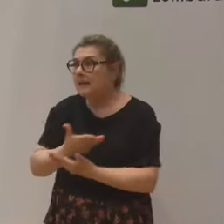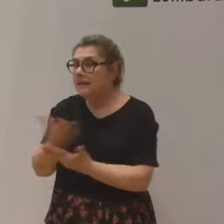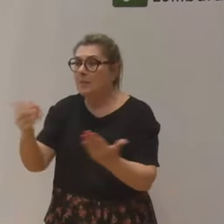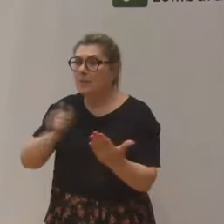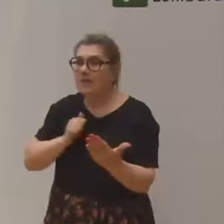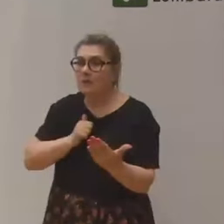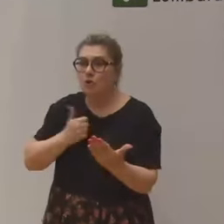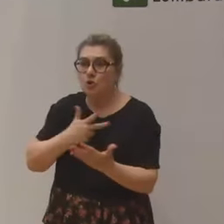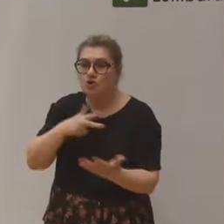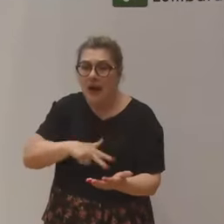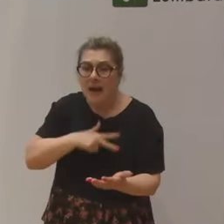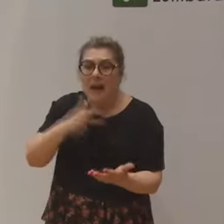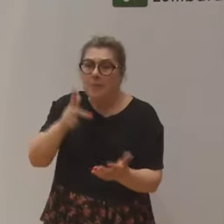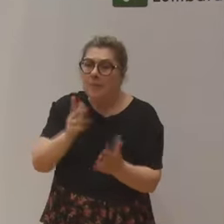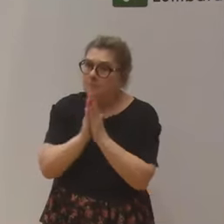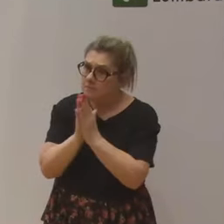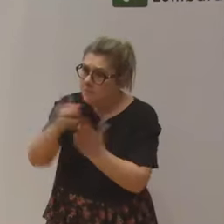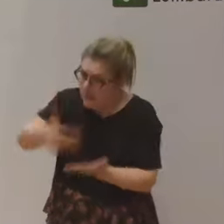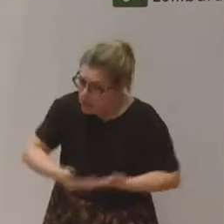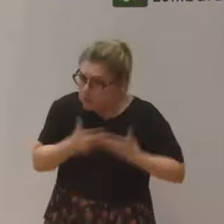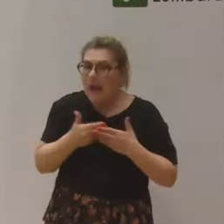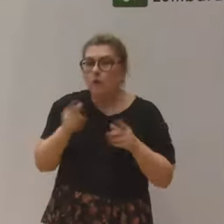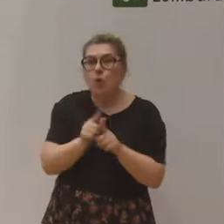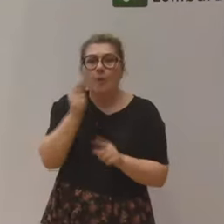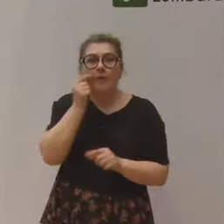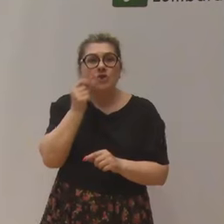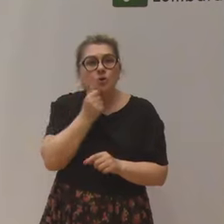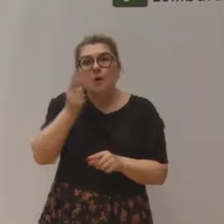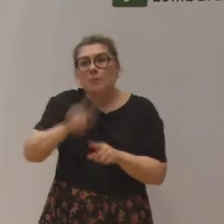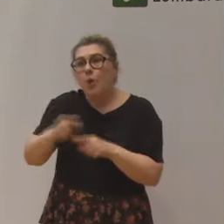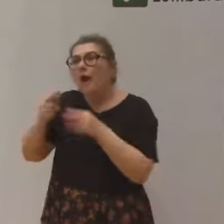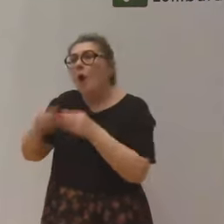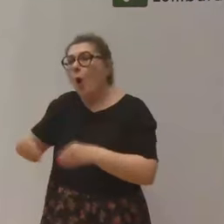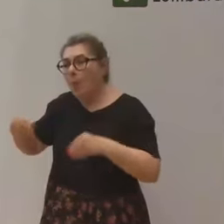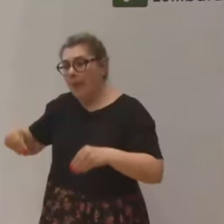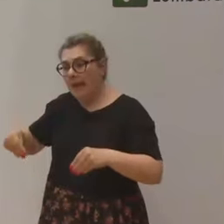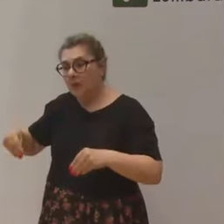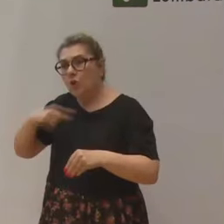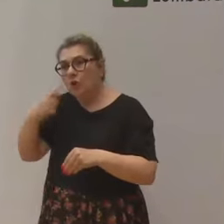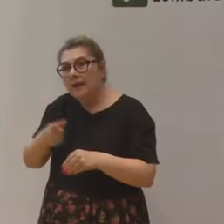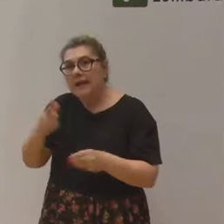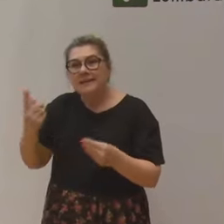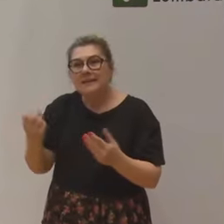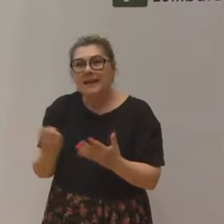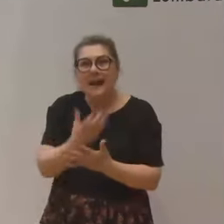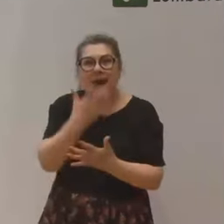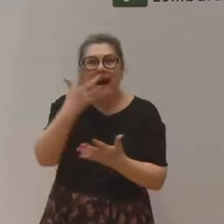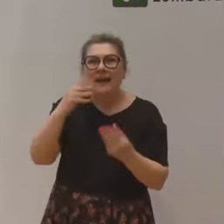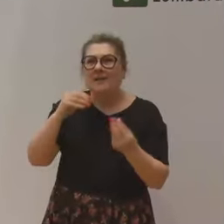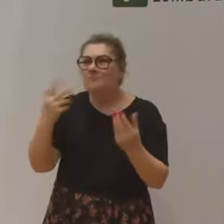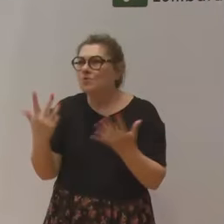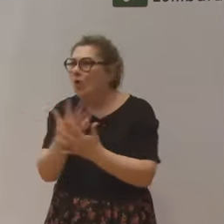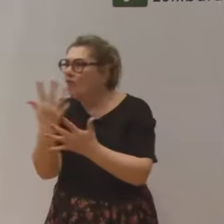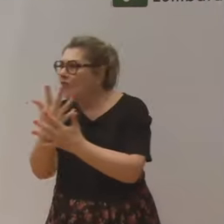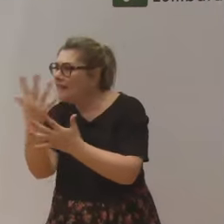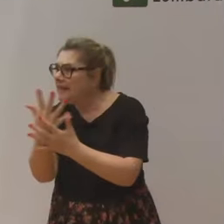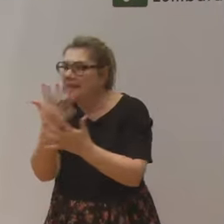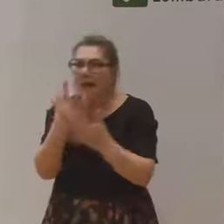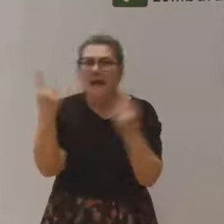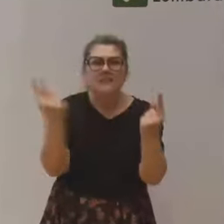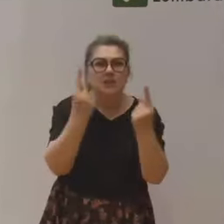di essere aiutati come genitori, ma anche come operatori, a creare dei nuovi contesti in